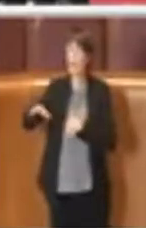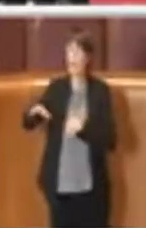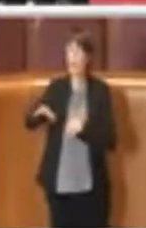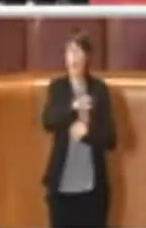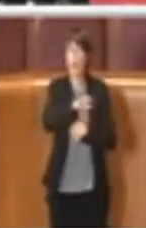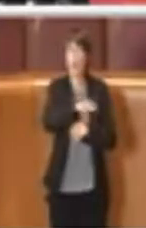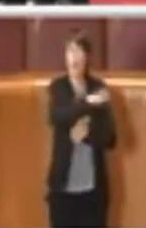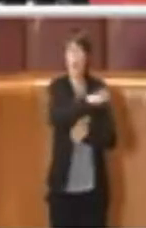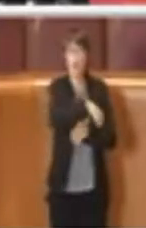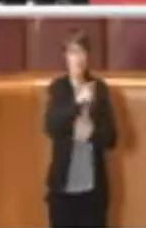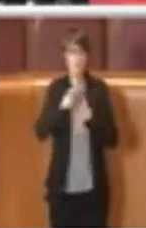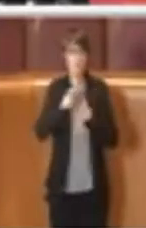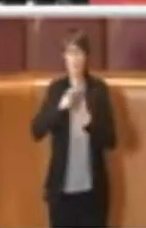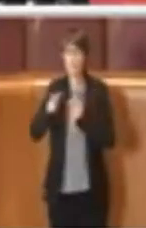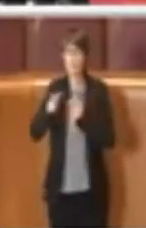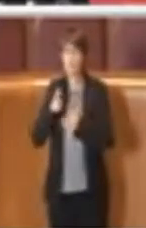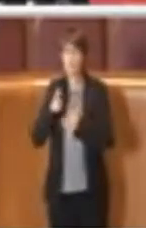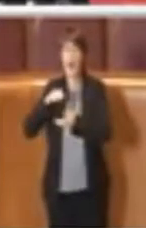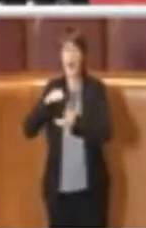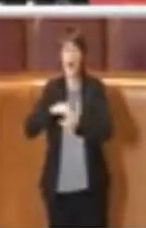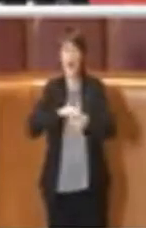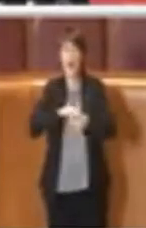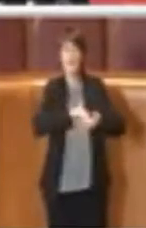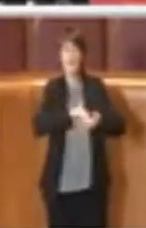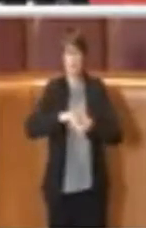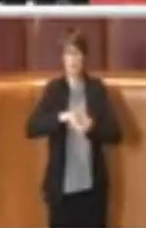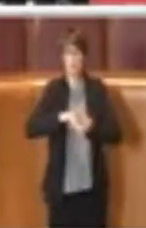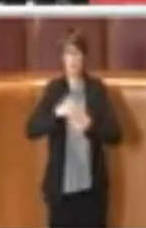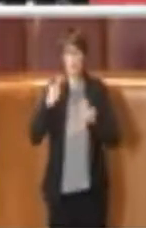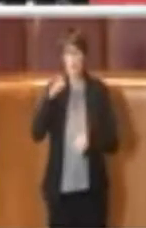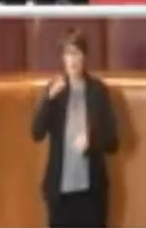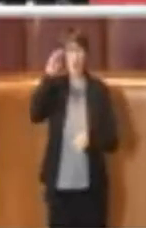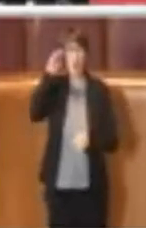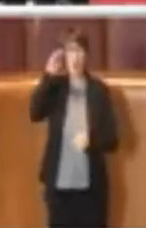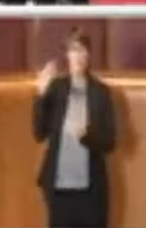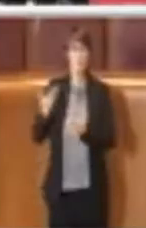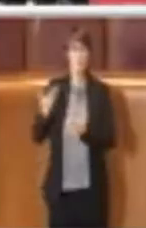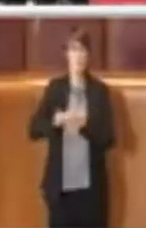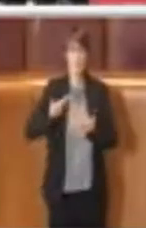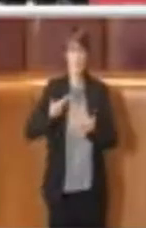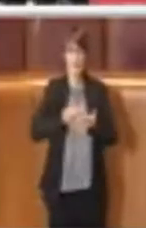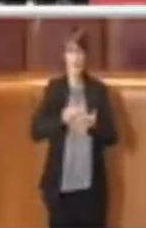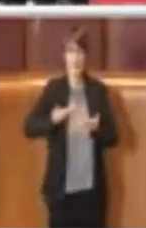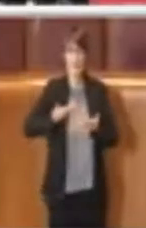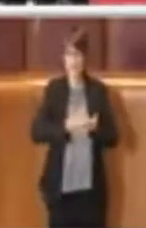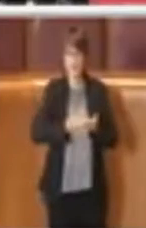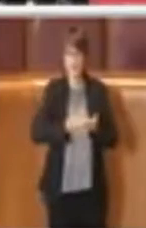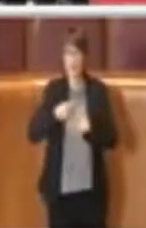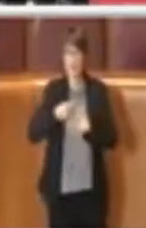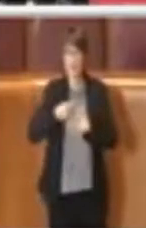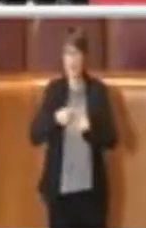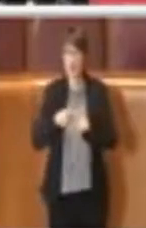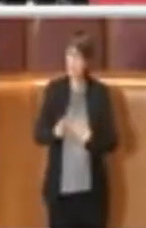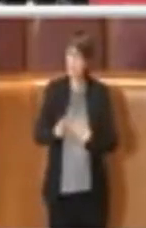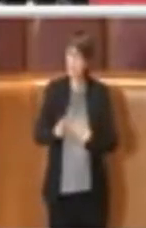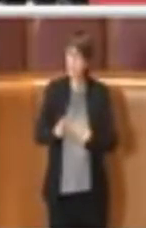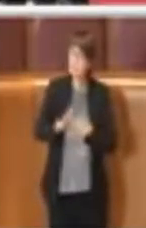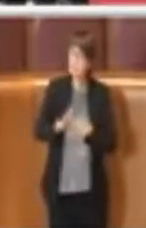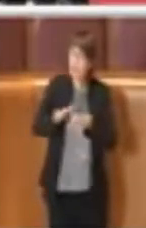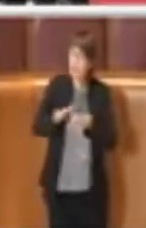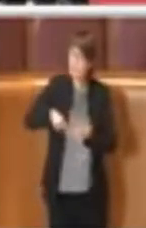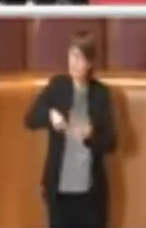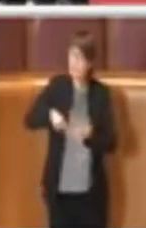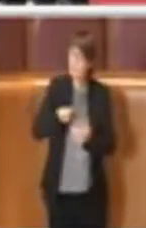con le associazioni e abbiamo recepito le loro richieste, abbiamo proposto alcune nostre iniziative che sono oggetto di una